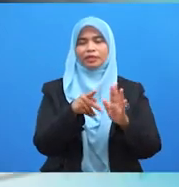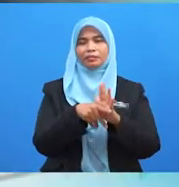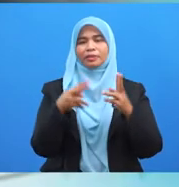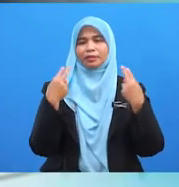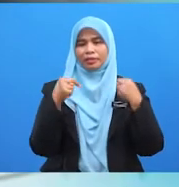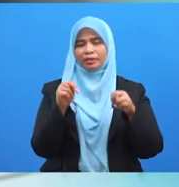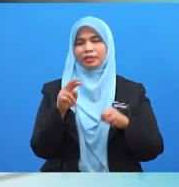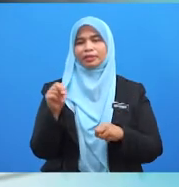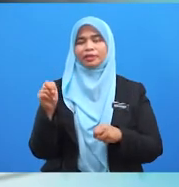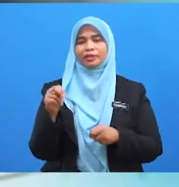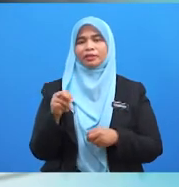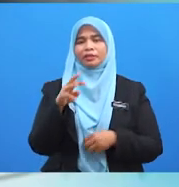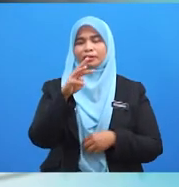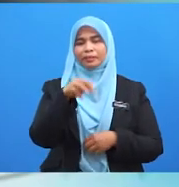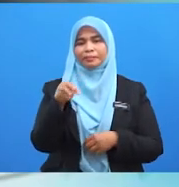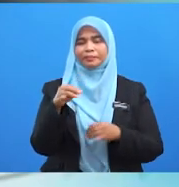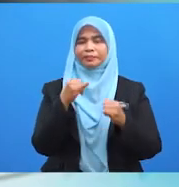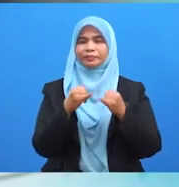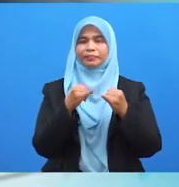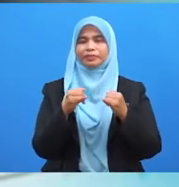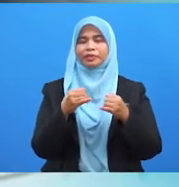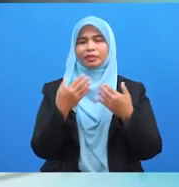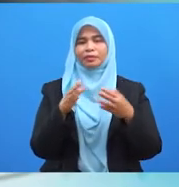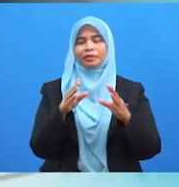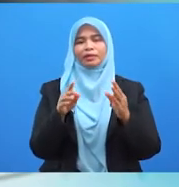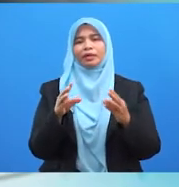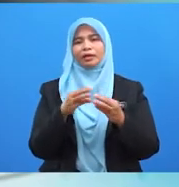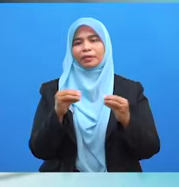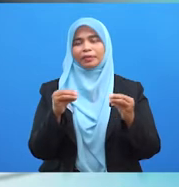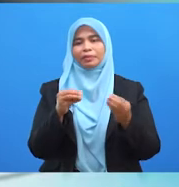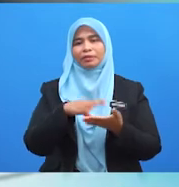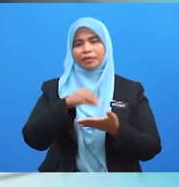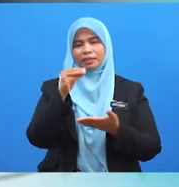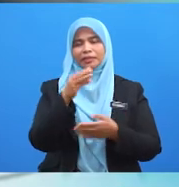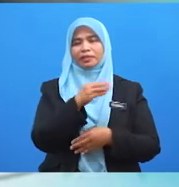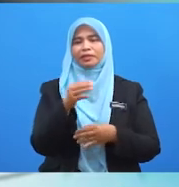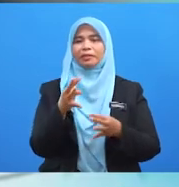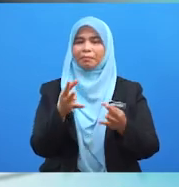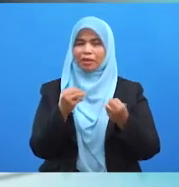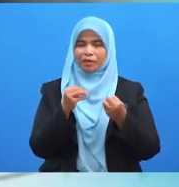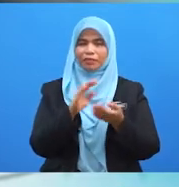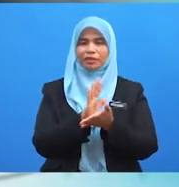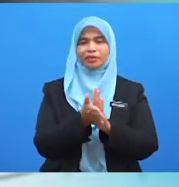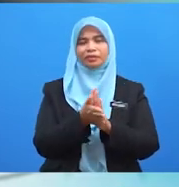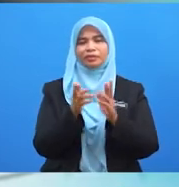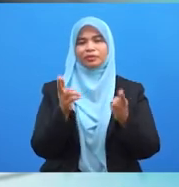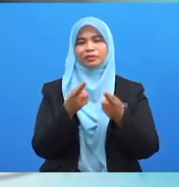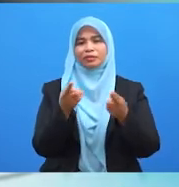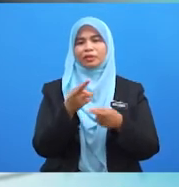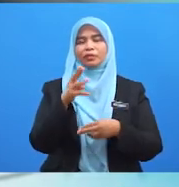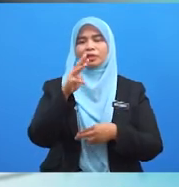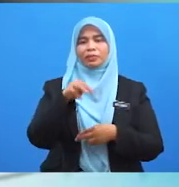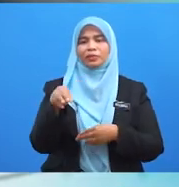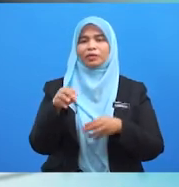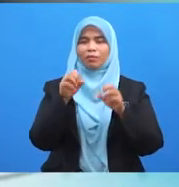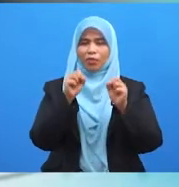perniagaan. Murid-murid, sekiranya selepas tamat persekolahan dan ingin menjadi usahawan,